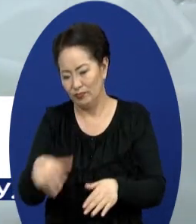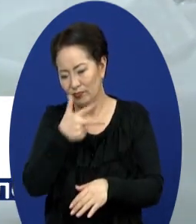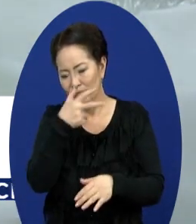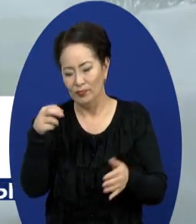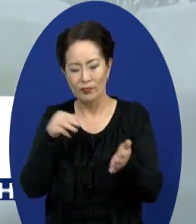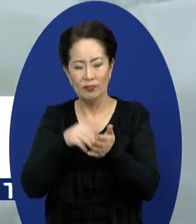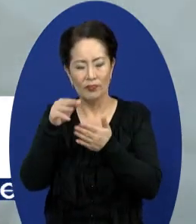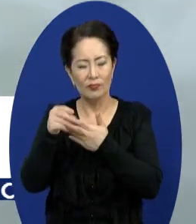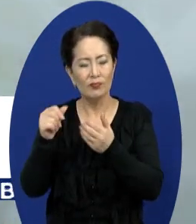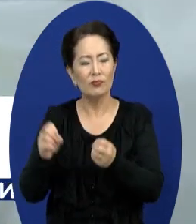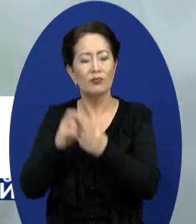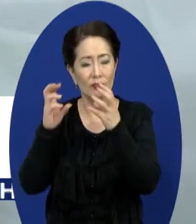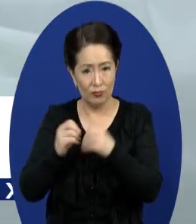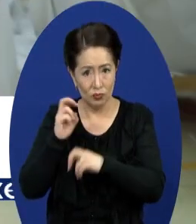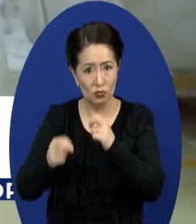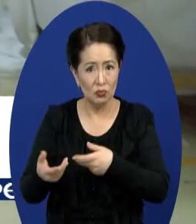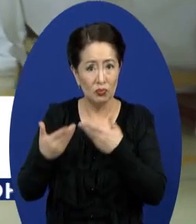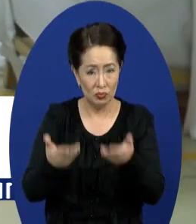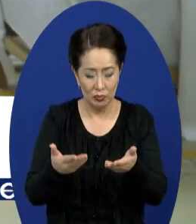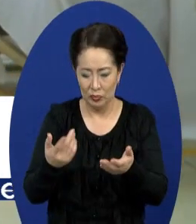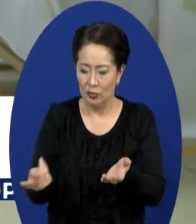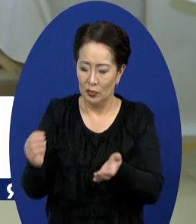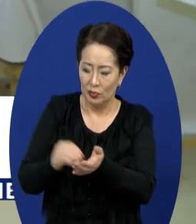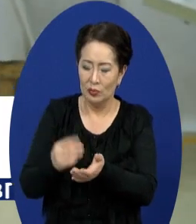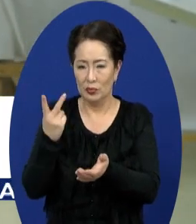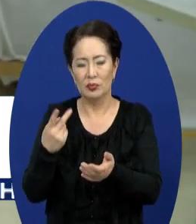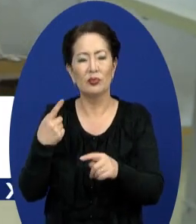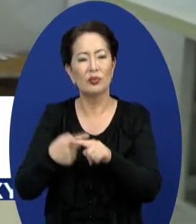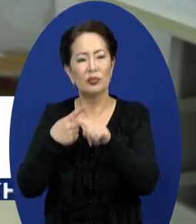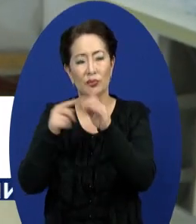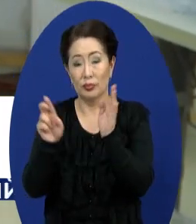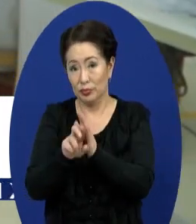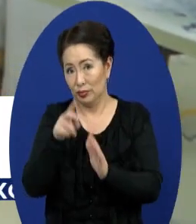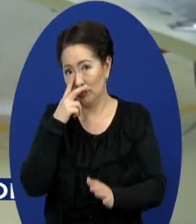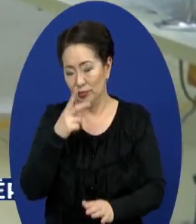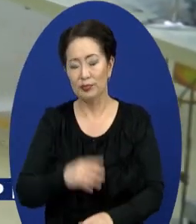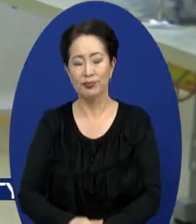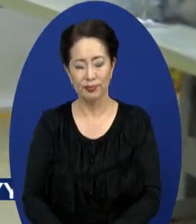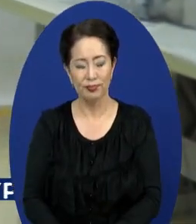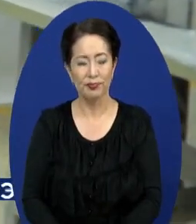бүтээгдэхүүн үйлдвэрлэдэг. Энэ хэмжээг 2 дахин нэмэгдүүлэх боломжтой гэж үзэж байна.